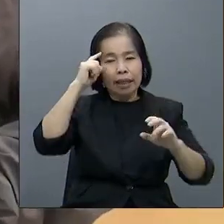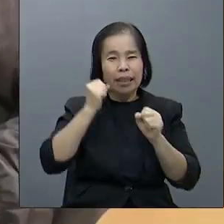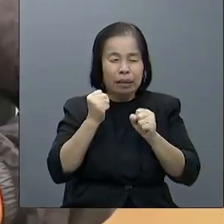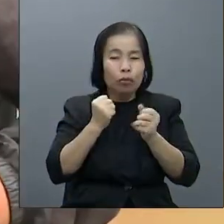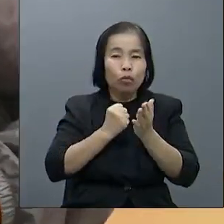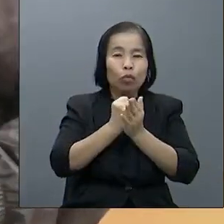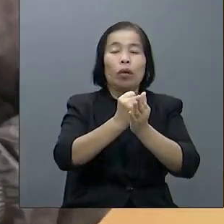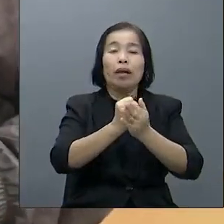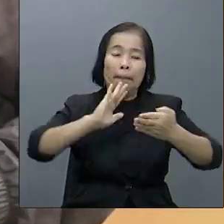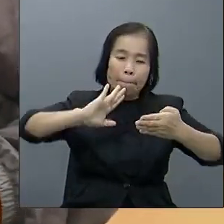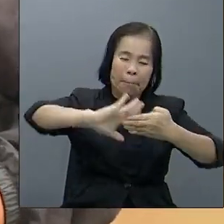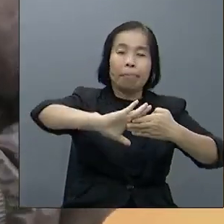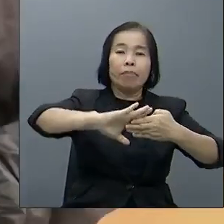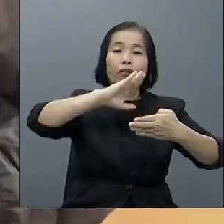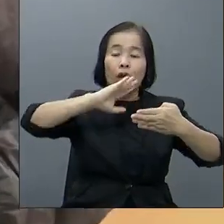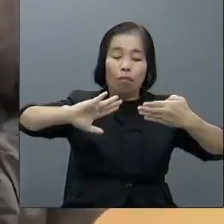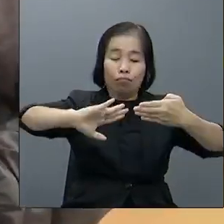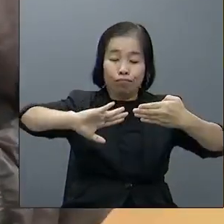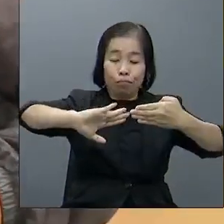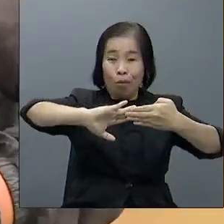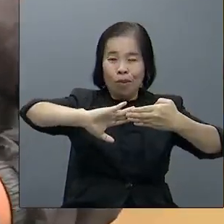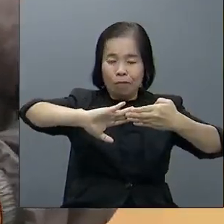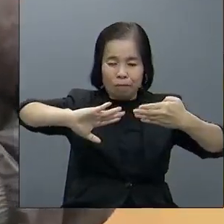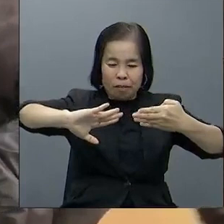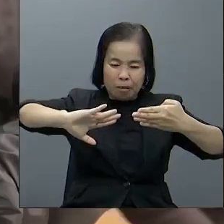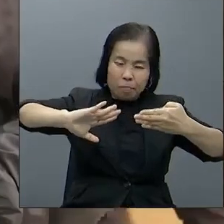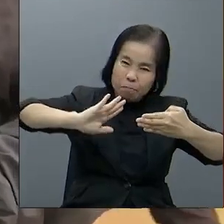ลือประชาชนพร้อมหากเกิดเหตุการณ์วิกฤตก็พร้อมที่จะ